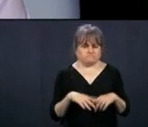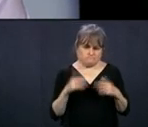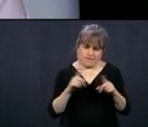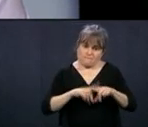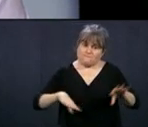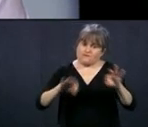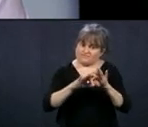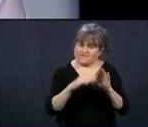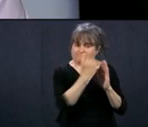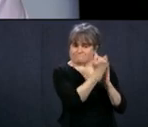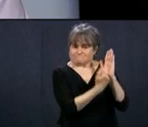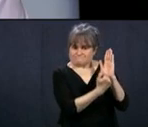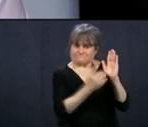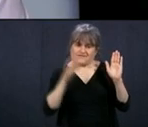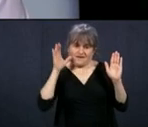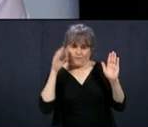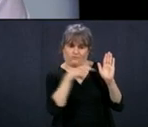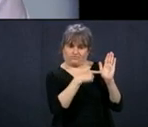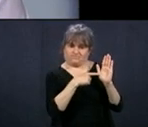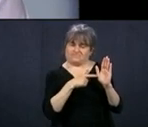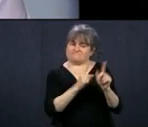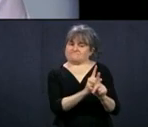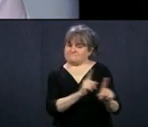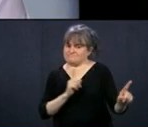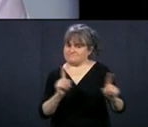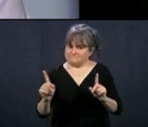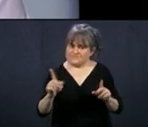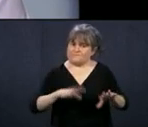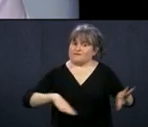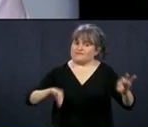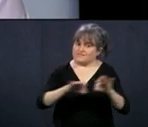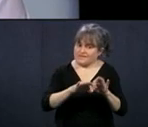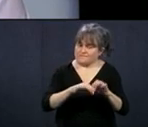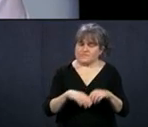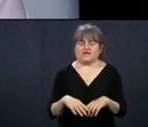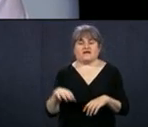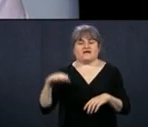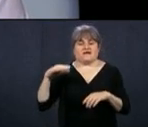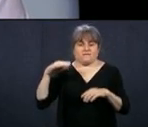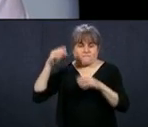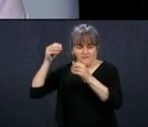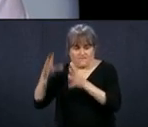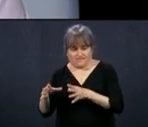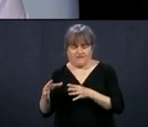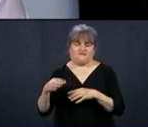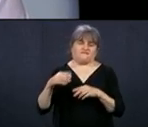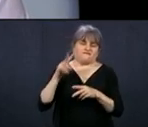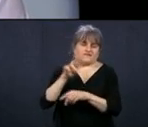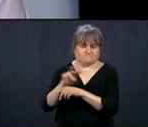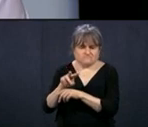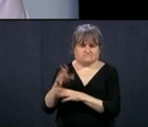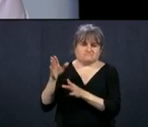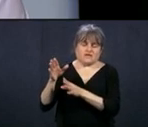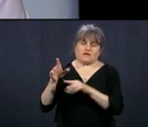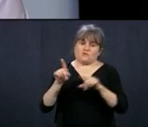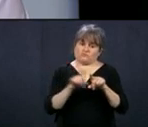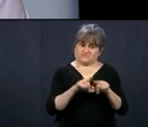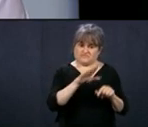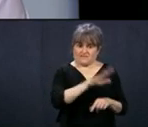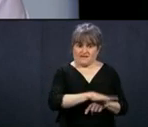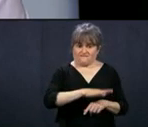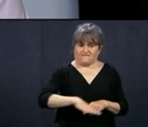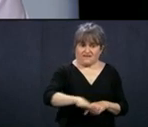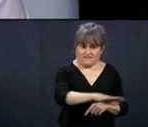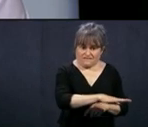les consignes de la santé publique. Et pas seulement pour les adultes, d'ailleurs pour les enfants aussi, puisqu'on parle d'enseignants et de milieux de